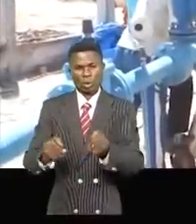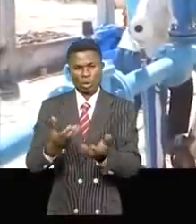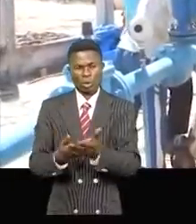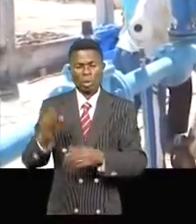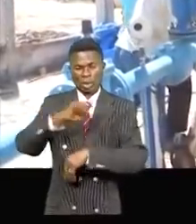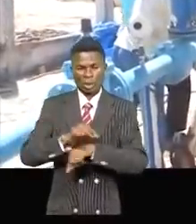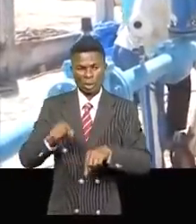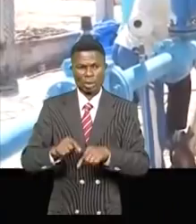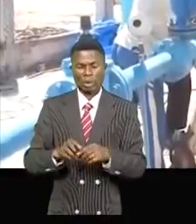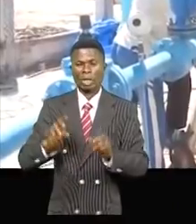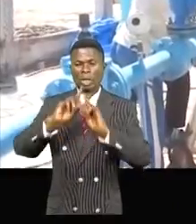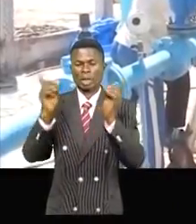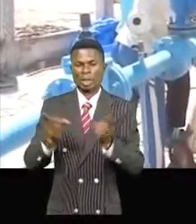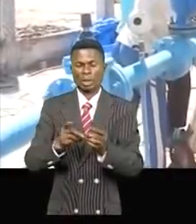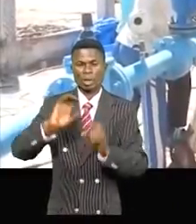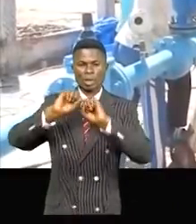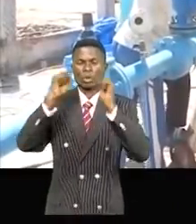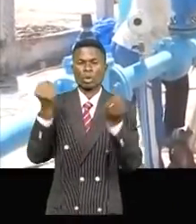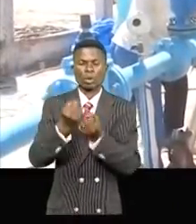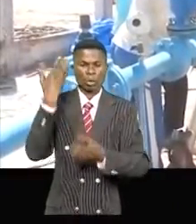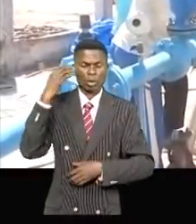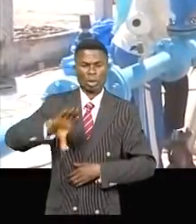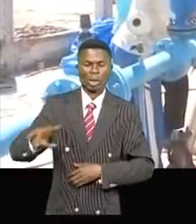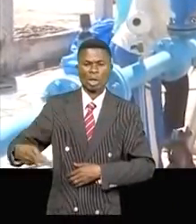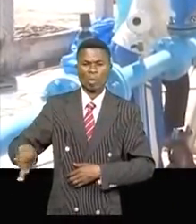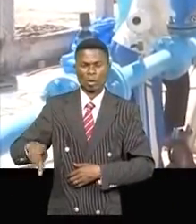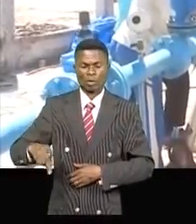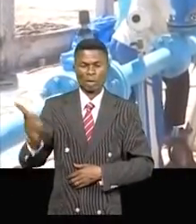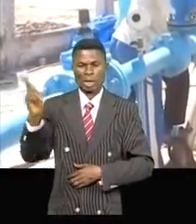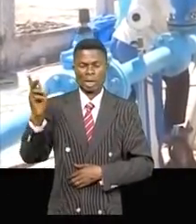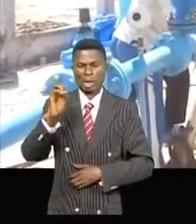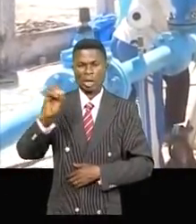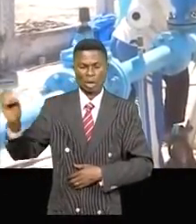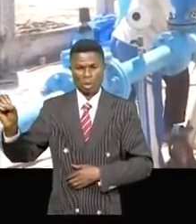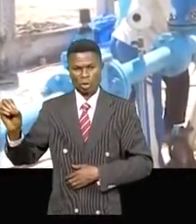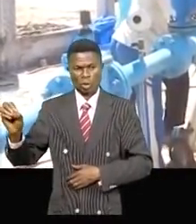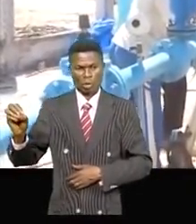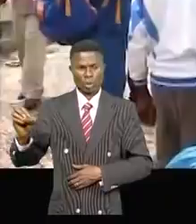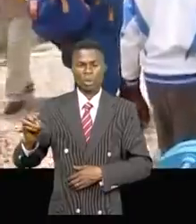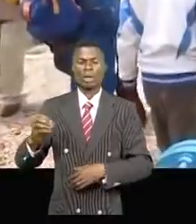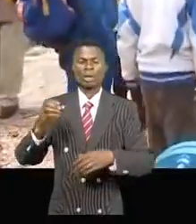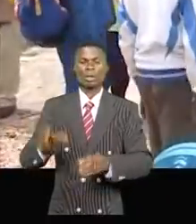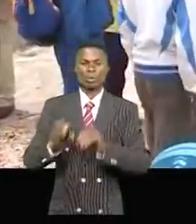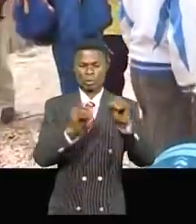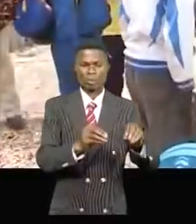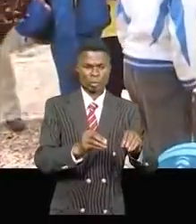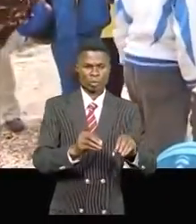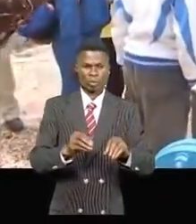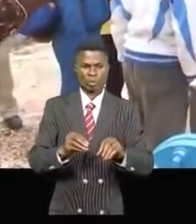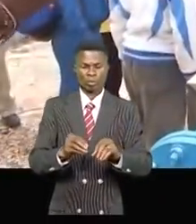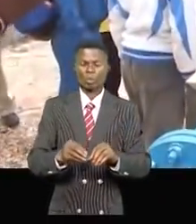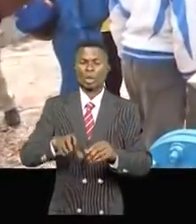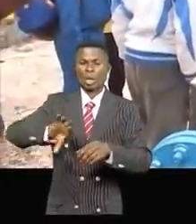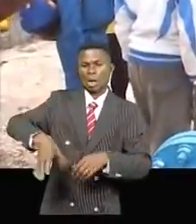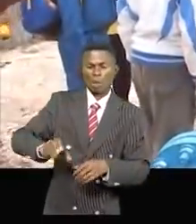jour, la délégation de la régie des eaux direction provinciale du Kasaï oriental a procédé à l'installation et à l'essai d'une autre pompe